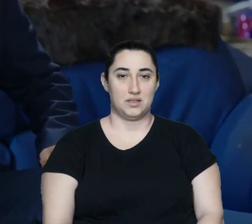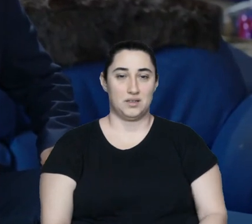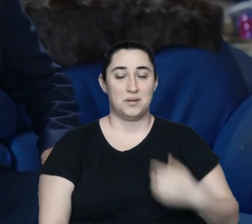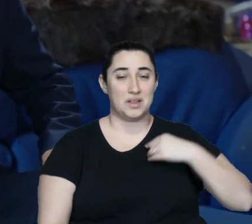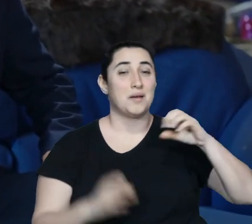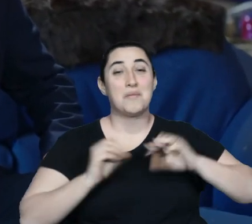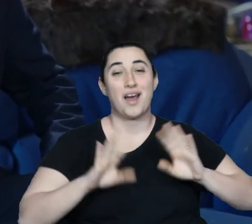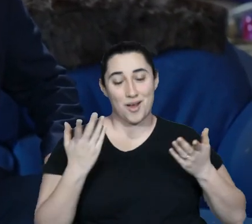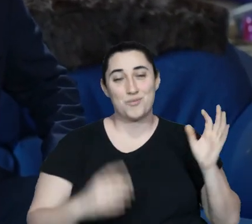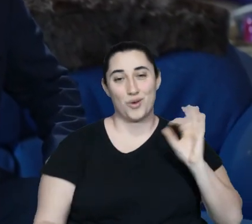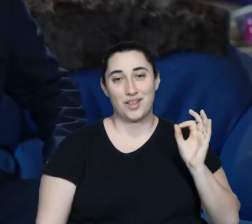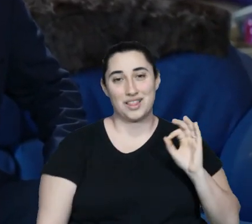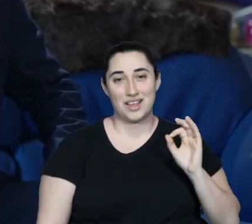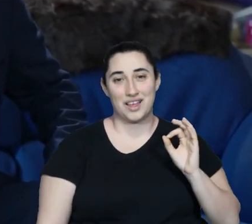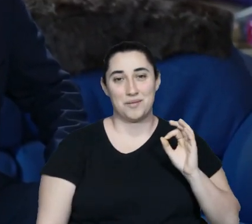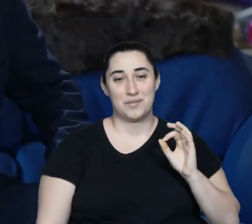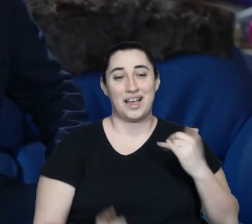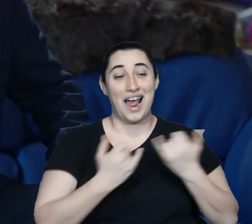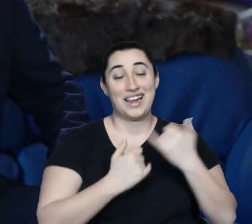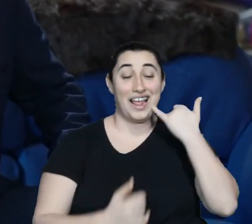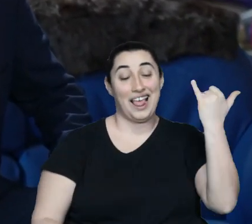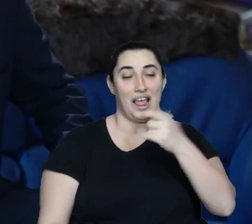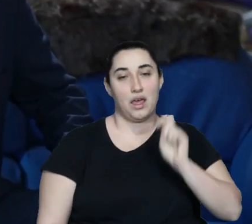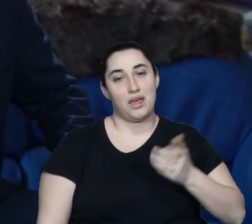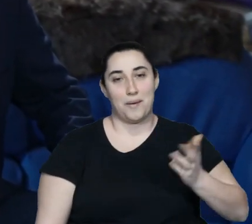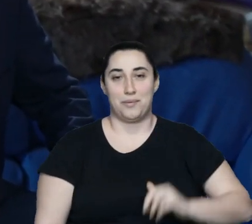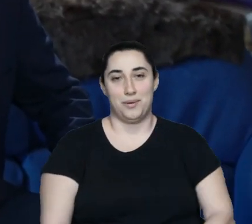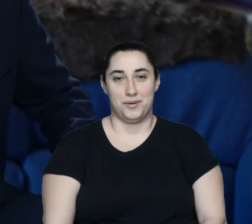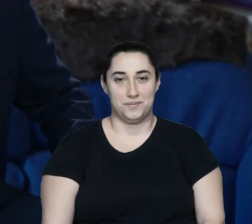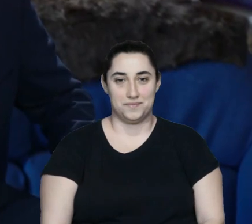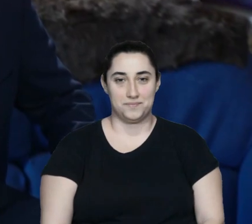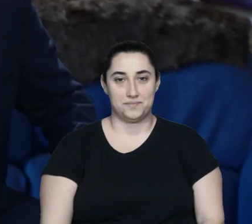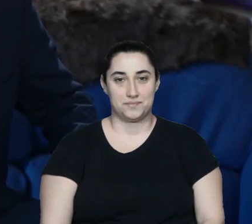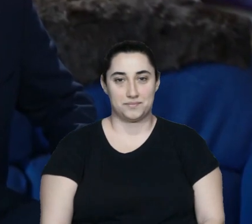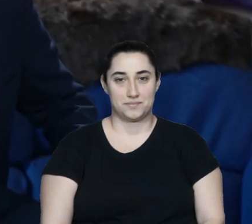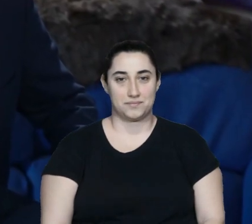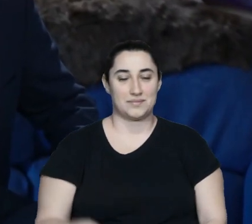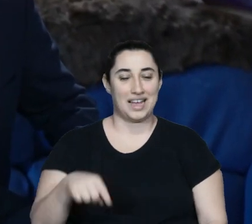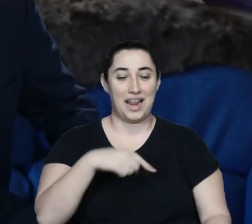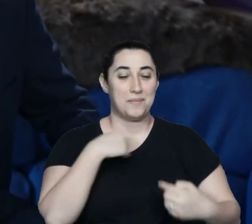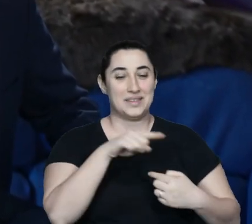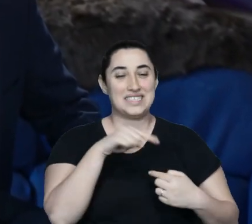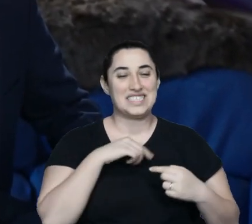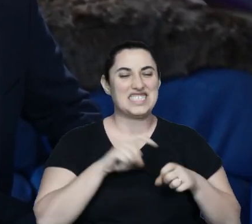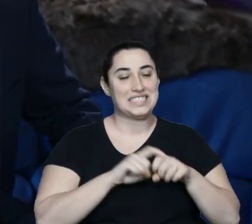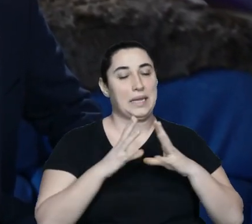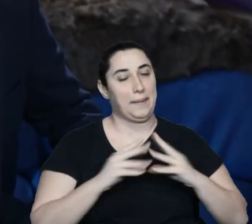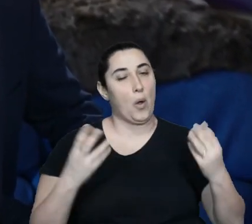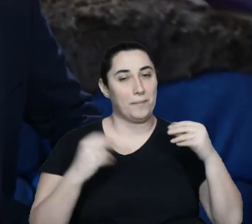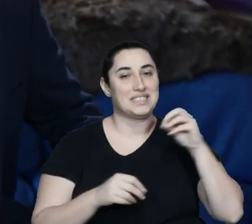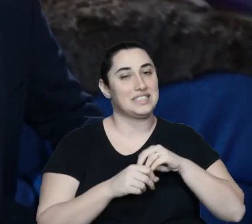Oral'ından vazgeçemiyor tabii. Paldızı soktar ya paratoner şekli. Aramızdaki cereyanı inceltmek